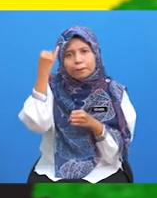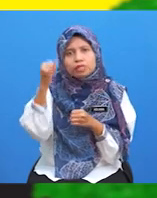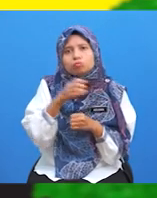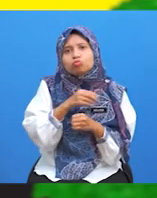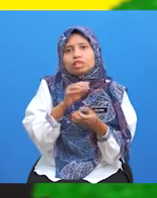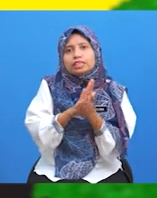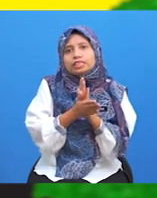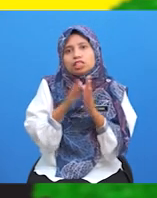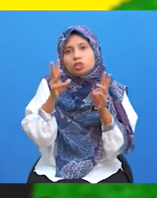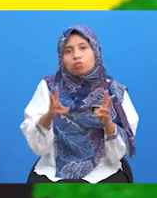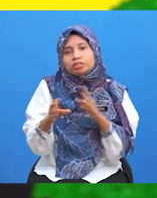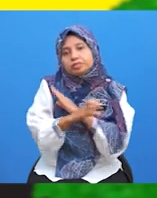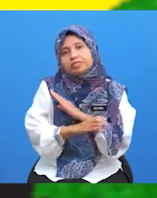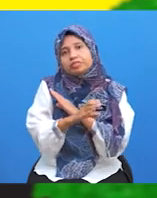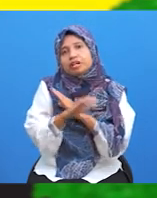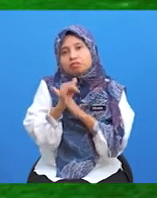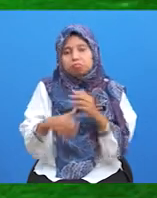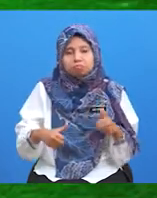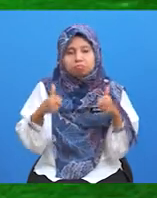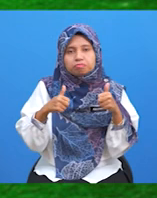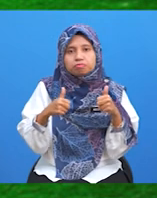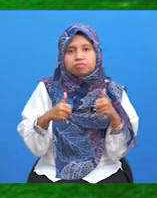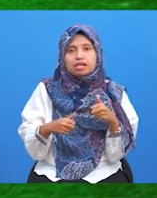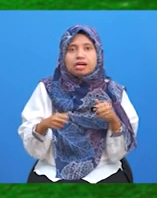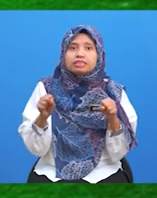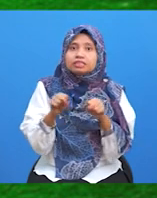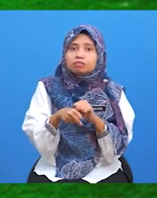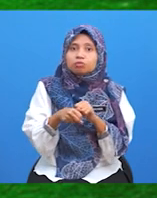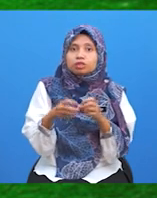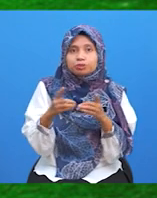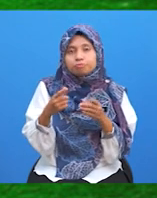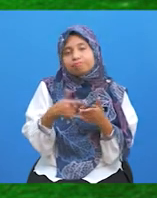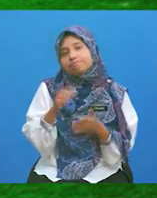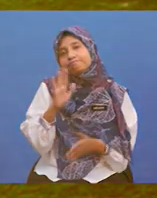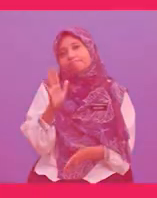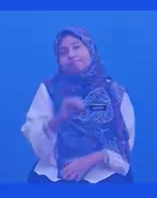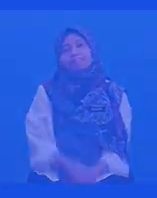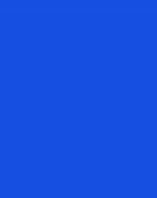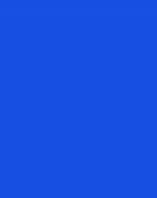menjadi warga negara yang hebat. Semoga berjumpa lagi. Bye!